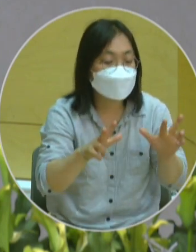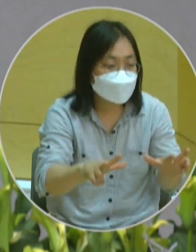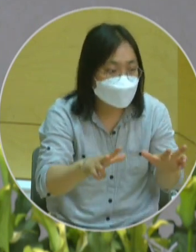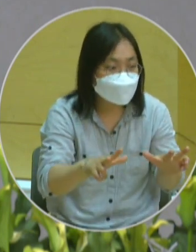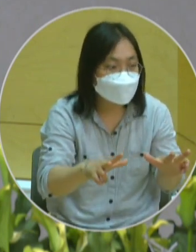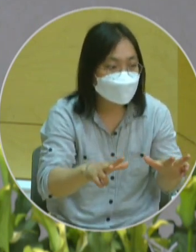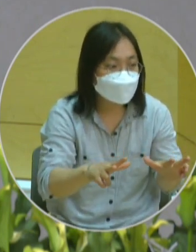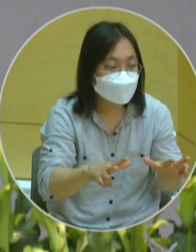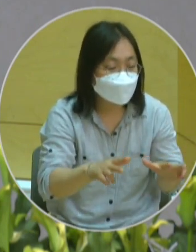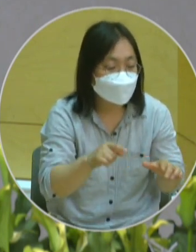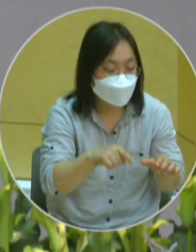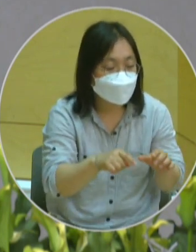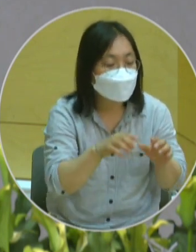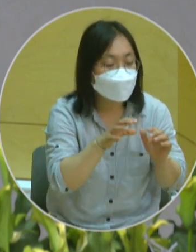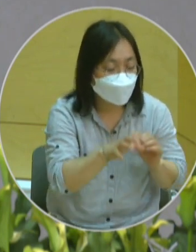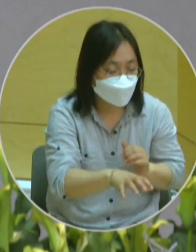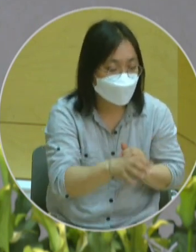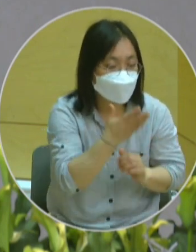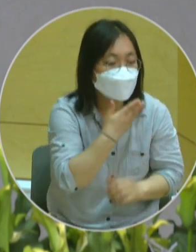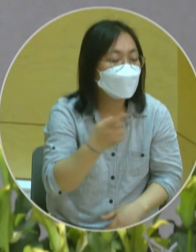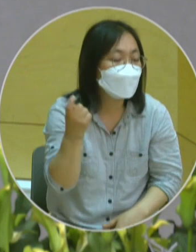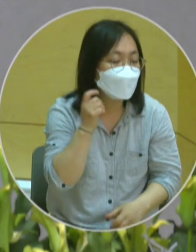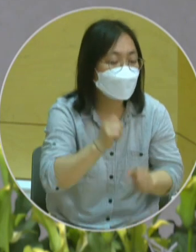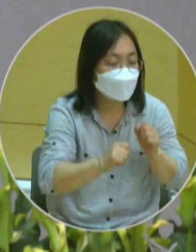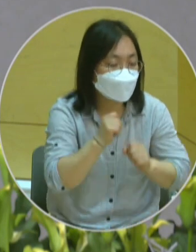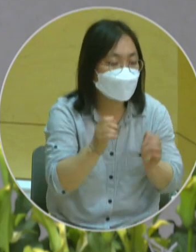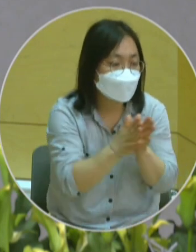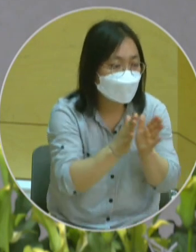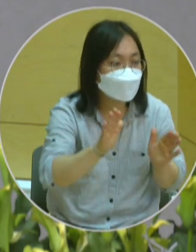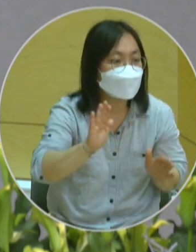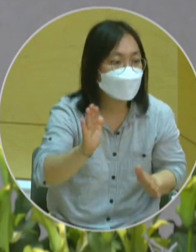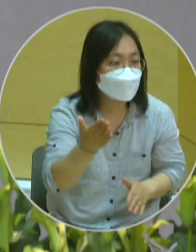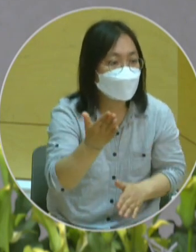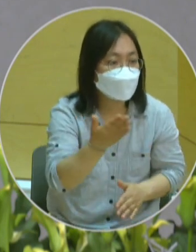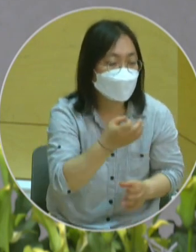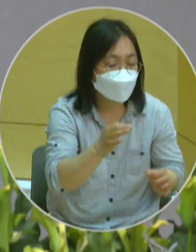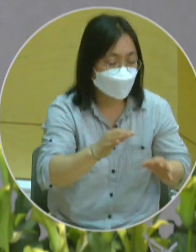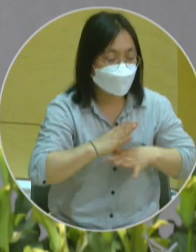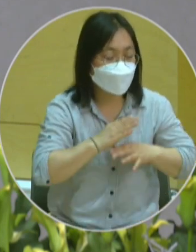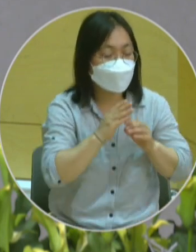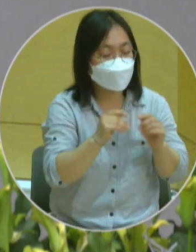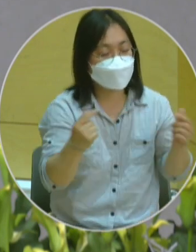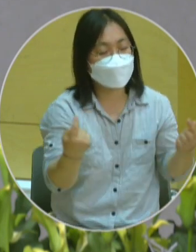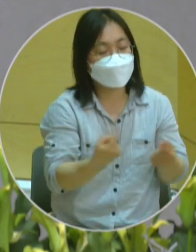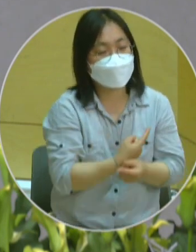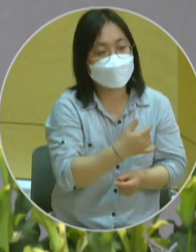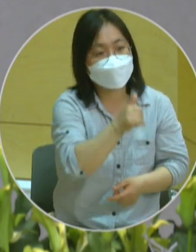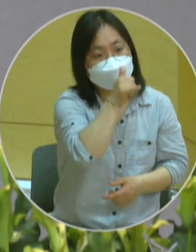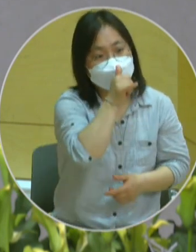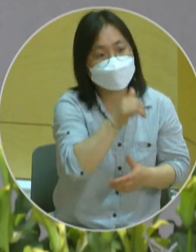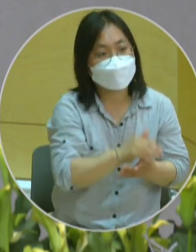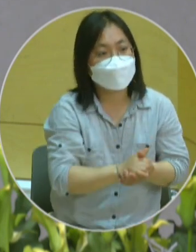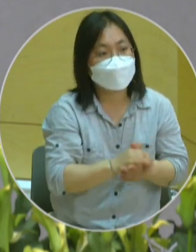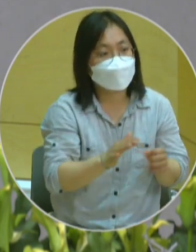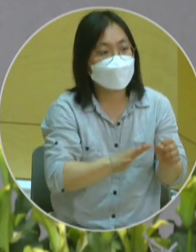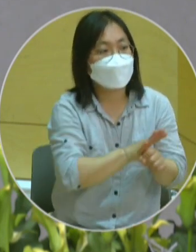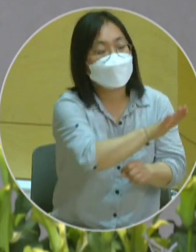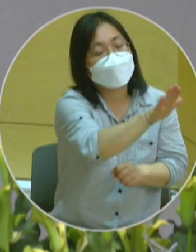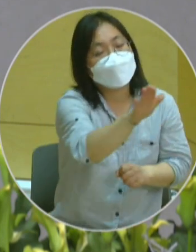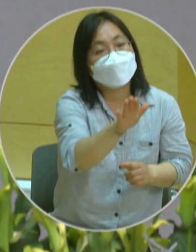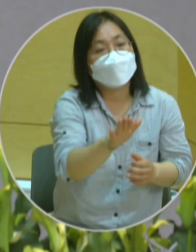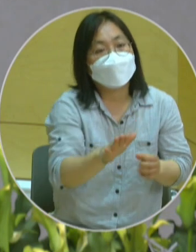지금이 이 땅이 복음의 역사가 시작되어야 될 놀라운 땅으로 변해가고 있습니다. 사랑하는